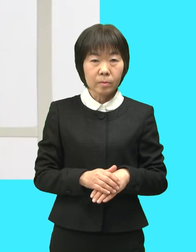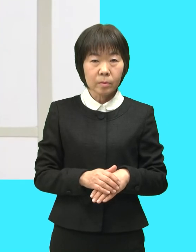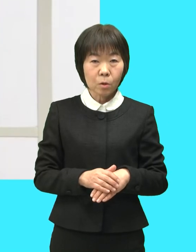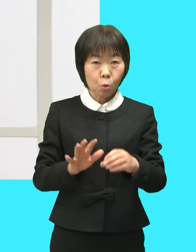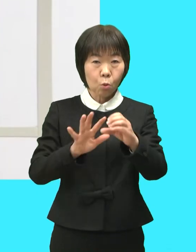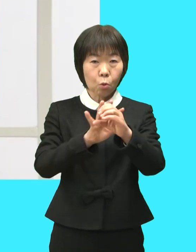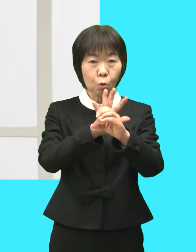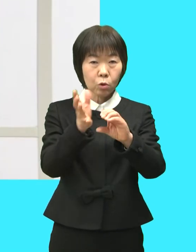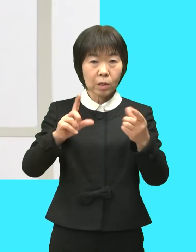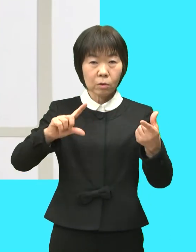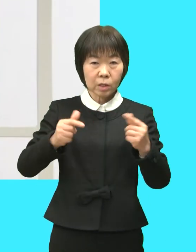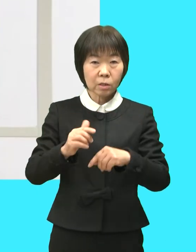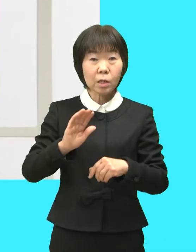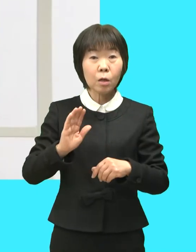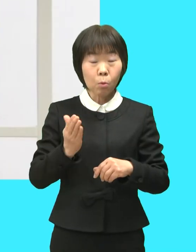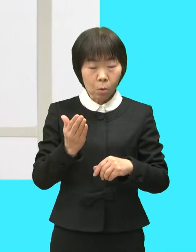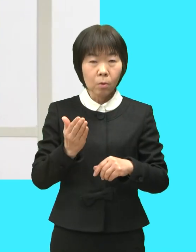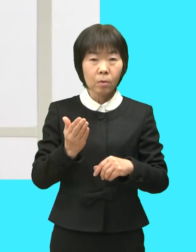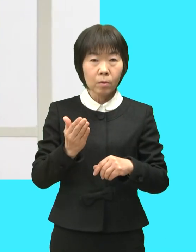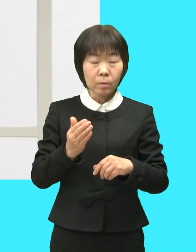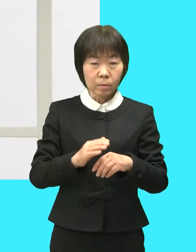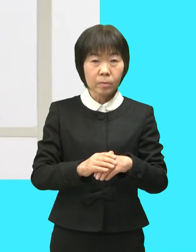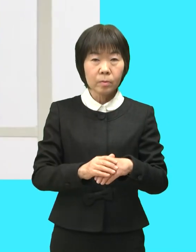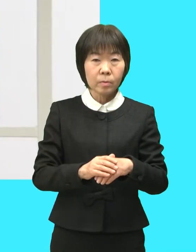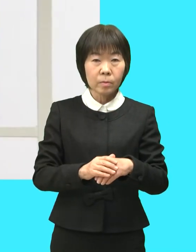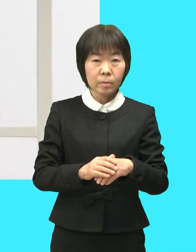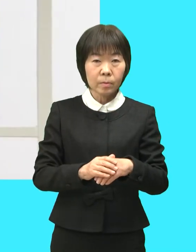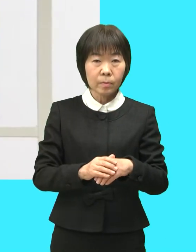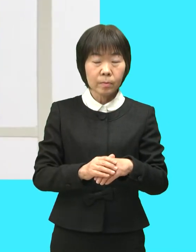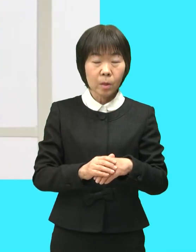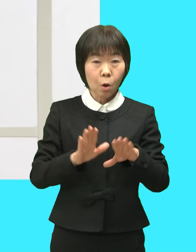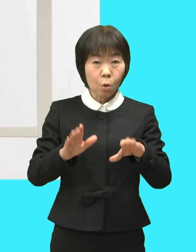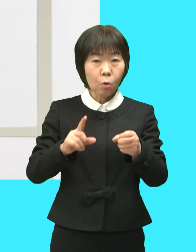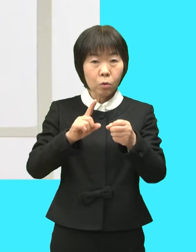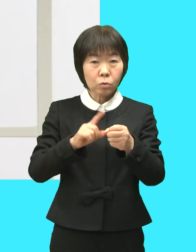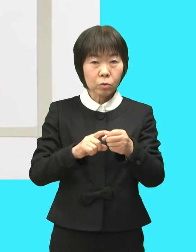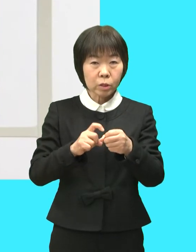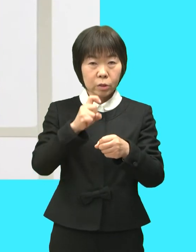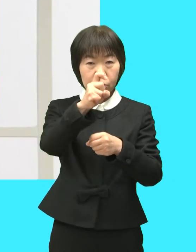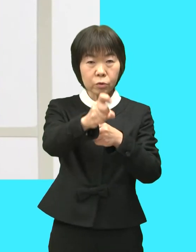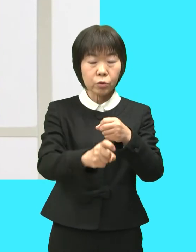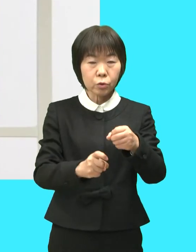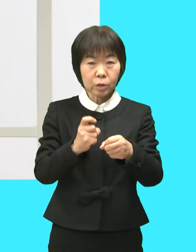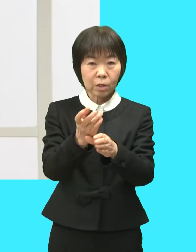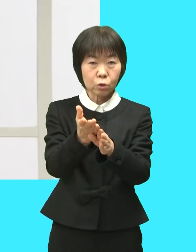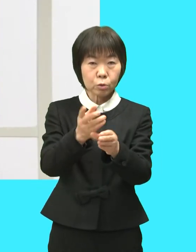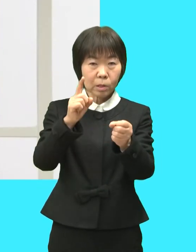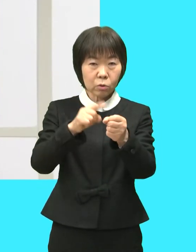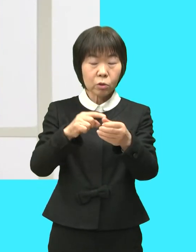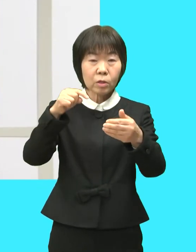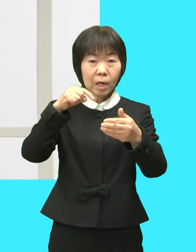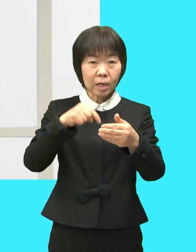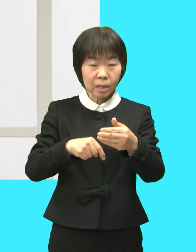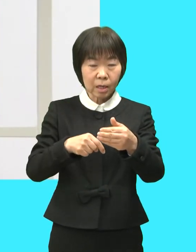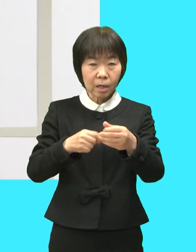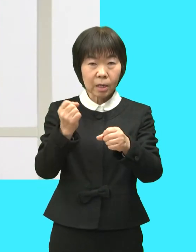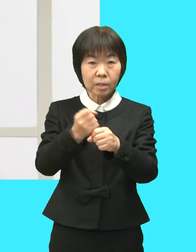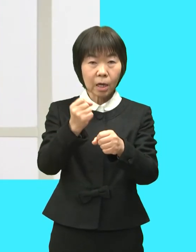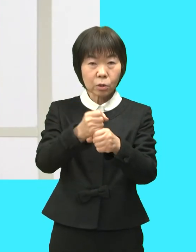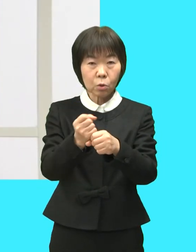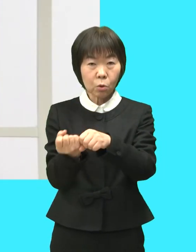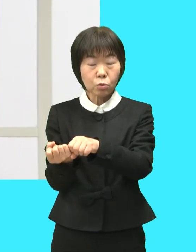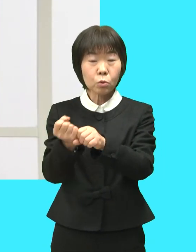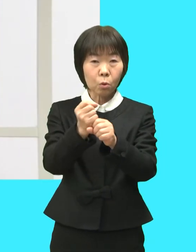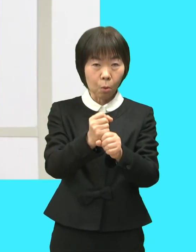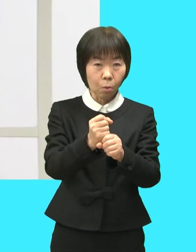コロナと話が変わるんですけれども、はい、今年、まあ、10年という節目の年の中で、いわゆる産業復興というところ